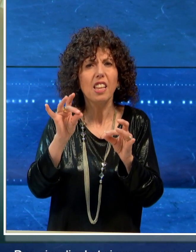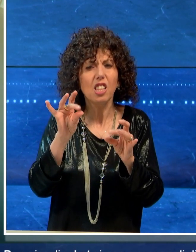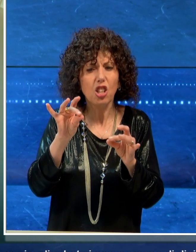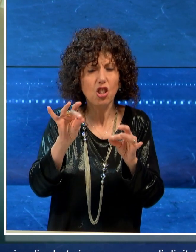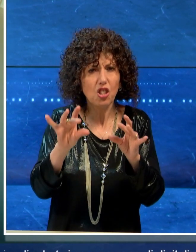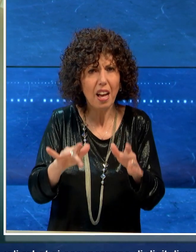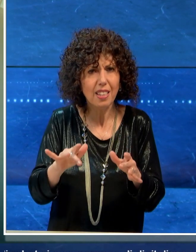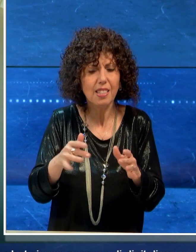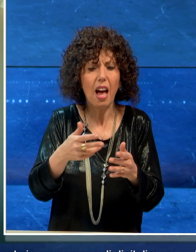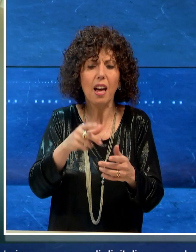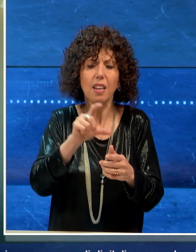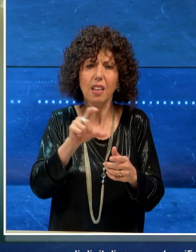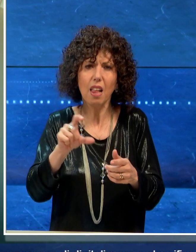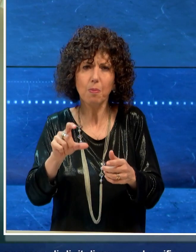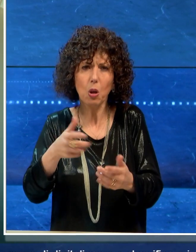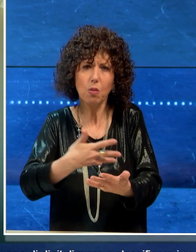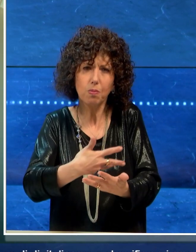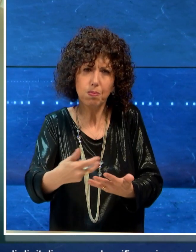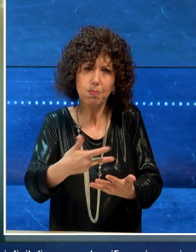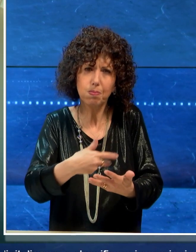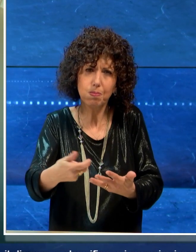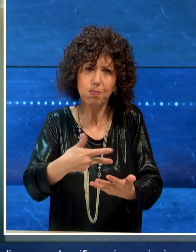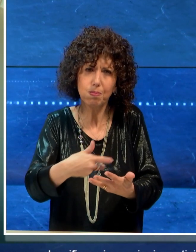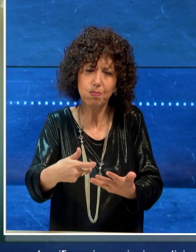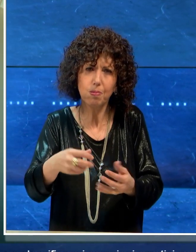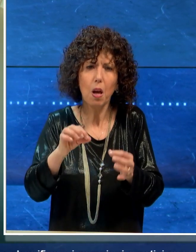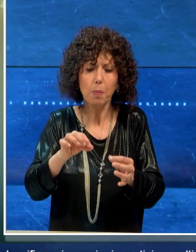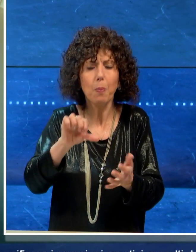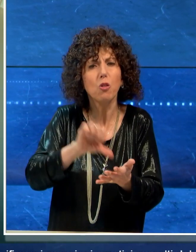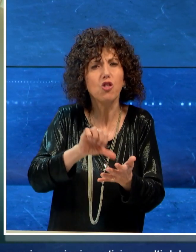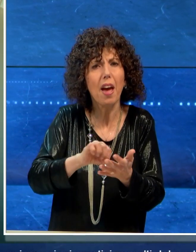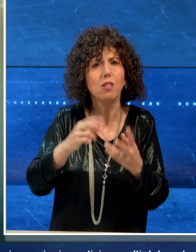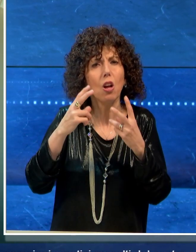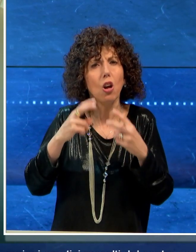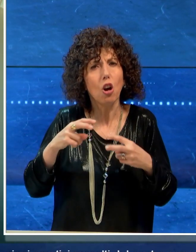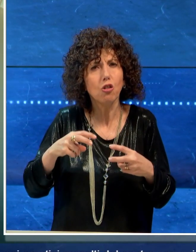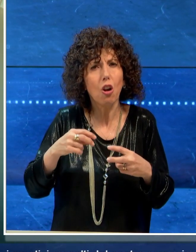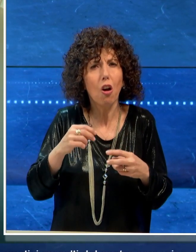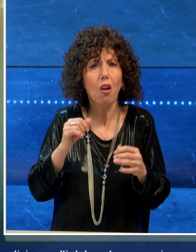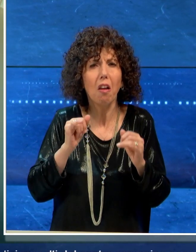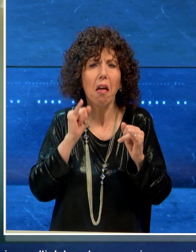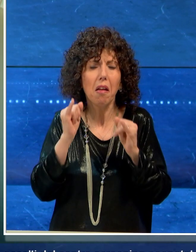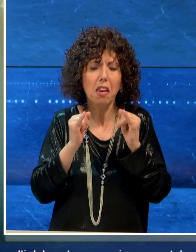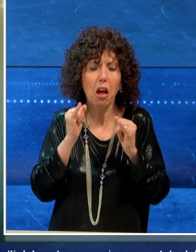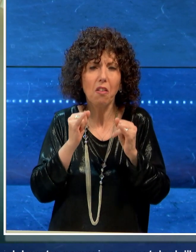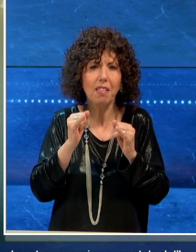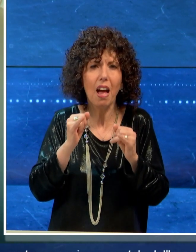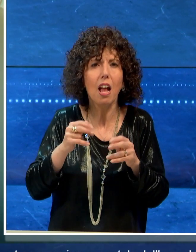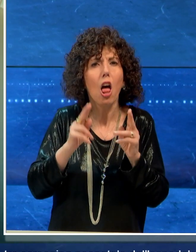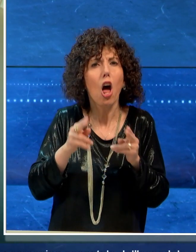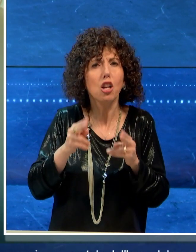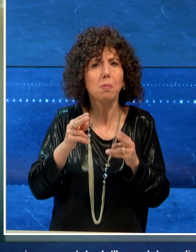campioni ematici raccolti dal centro screening neonatale dell'ospedale